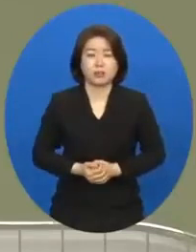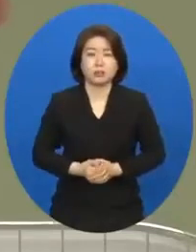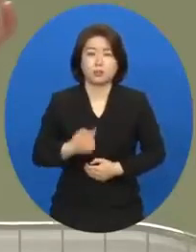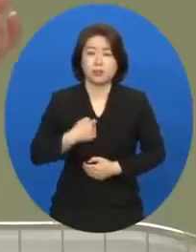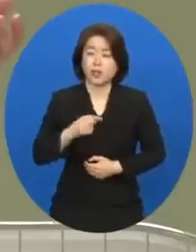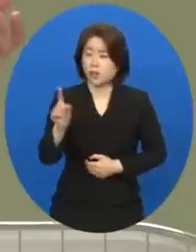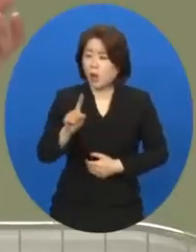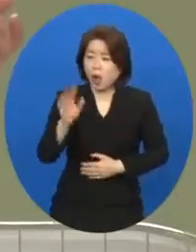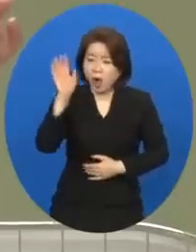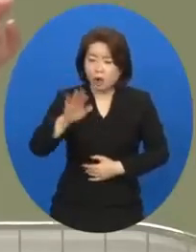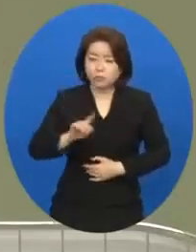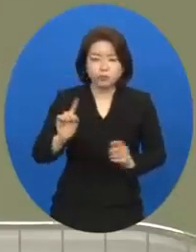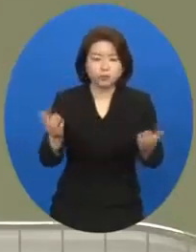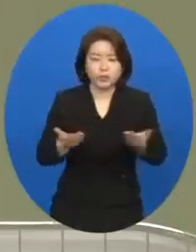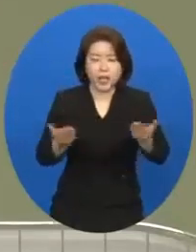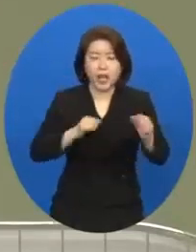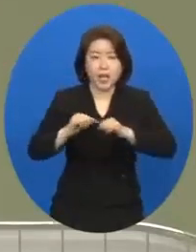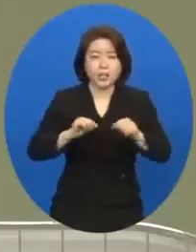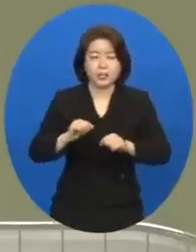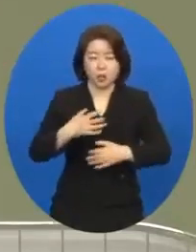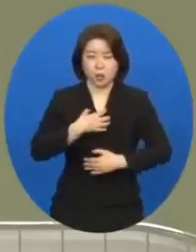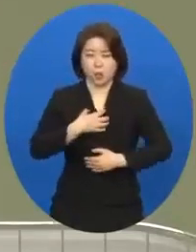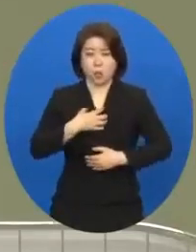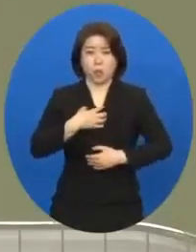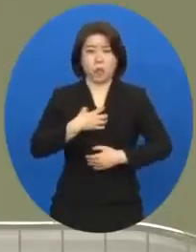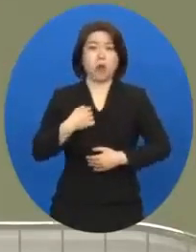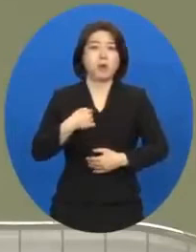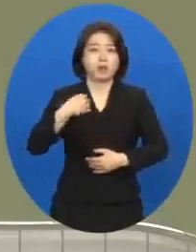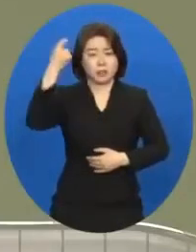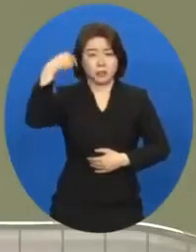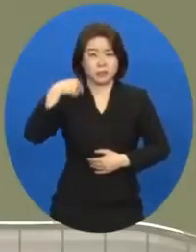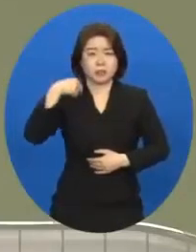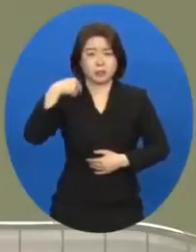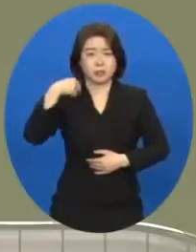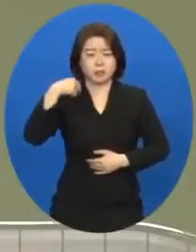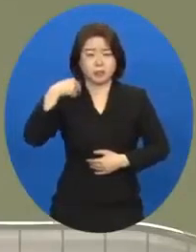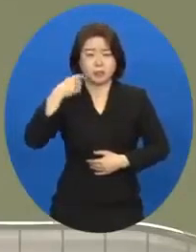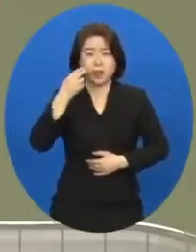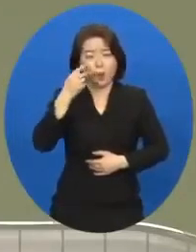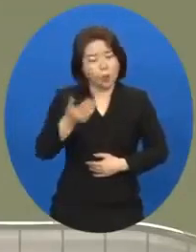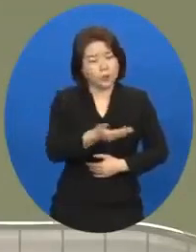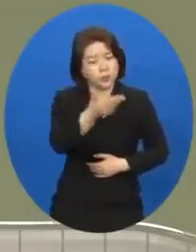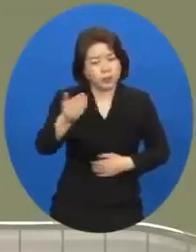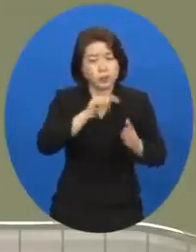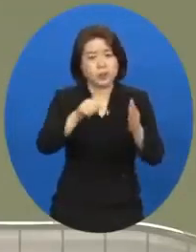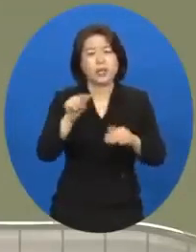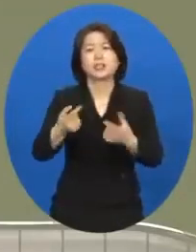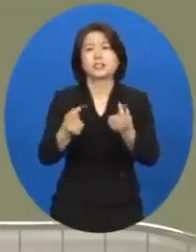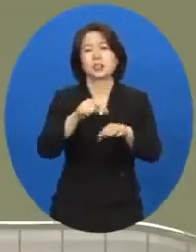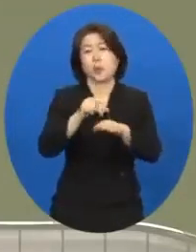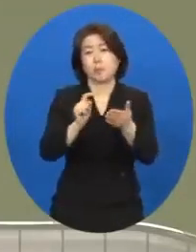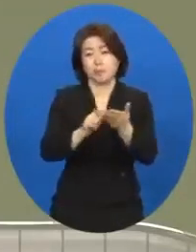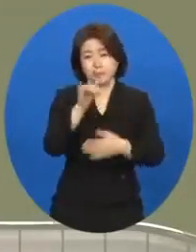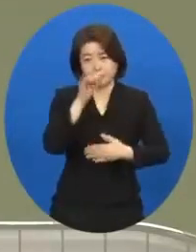내가 무슨 일을 저지를지 모를 이런 위기를 느껴요. 혹시 여러분 중에 그런 심정이신 분이